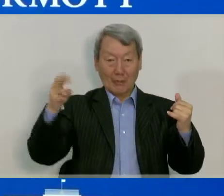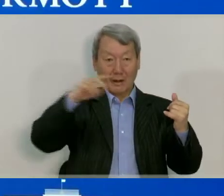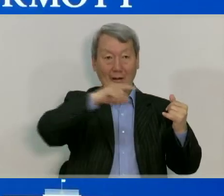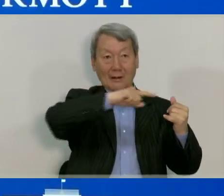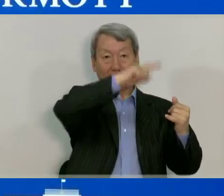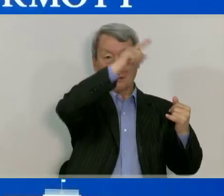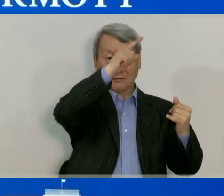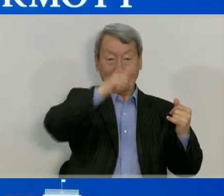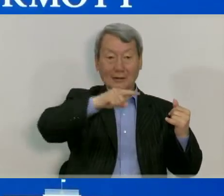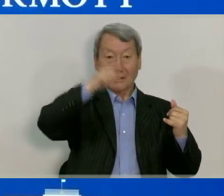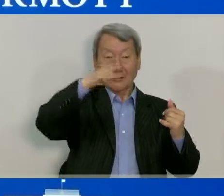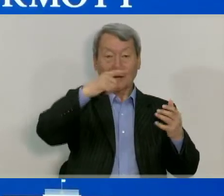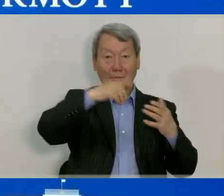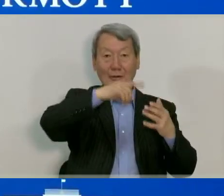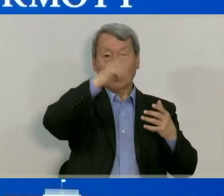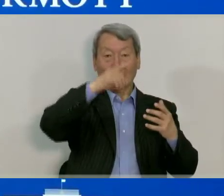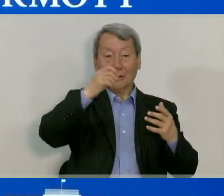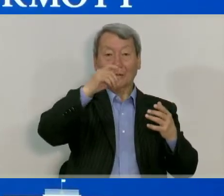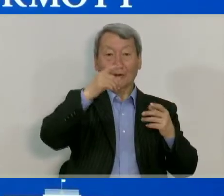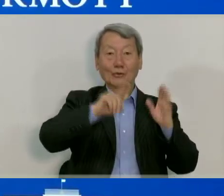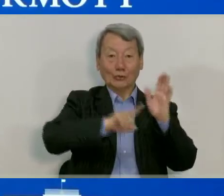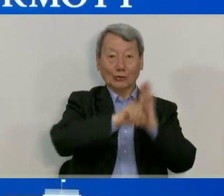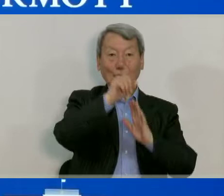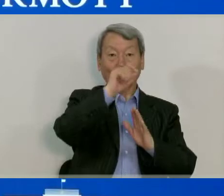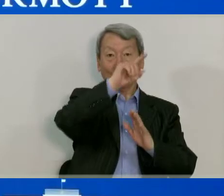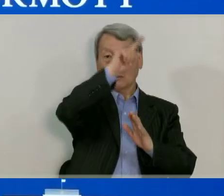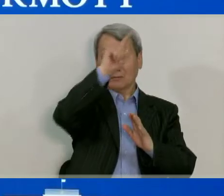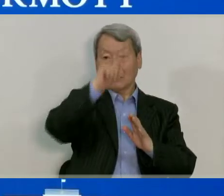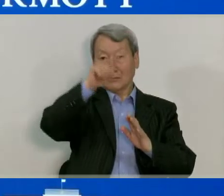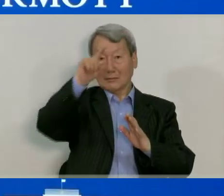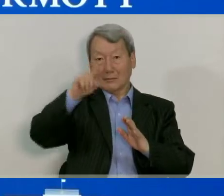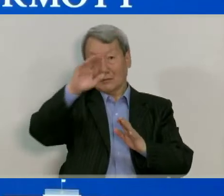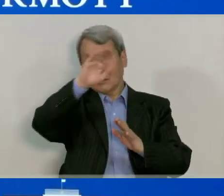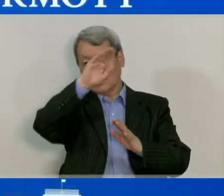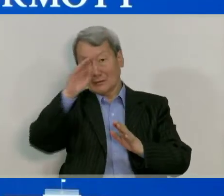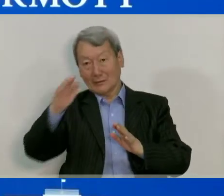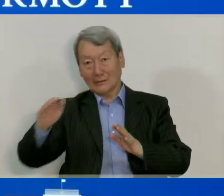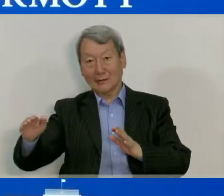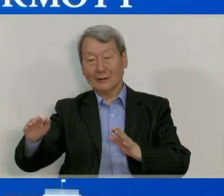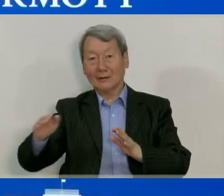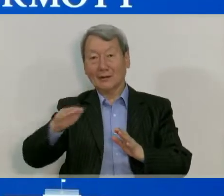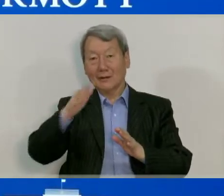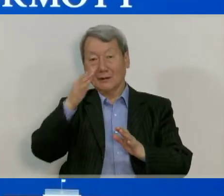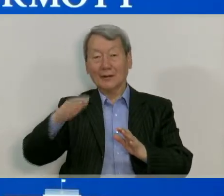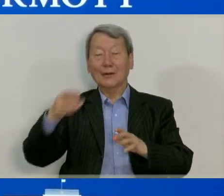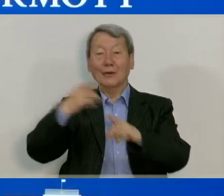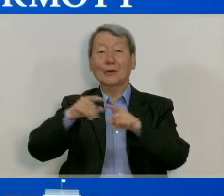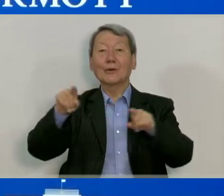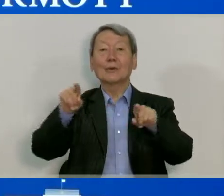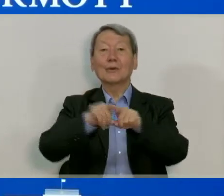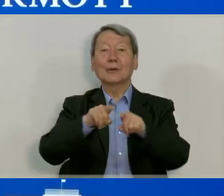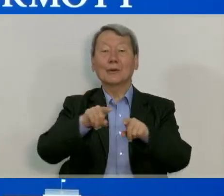жанакындай тенденциясы бир аз ылдыйланга кетип аткандагысы. Ошол эле учурда